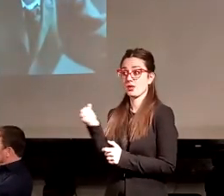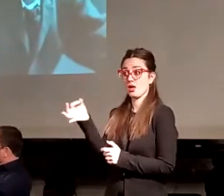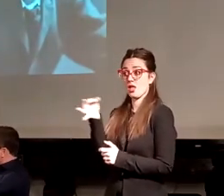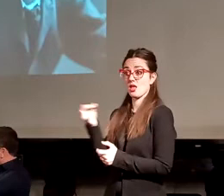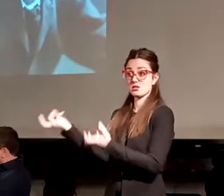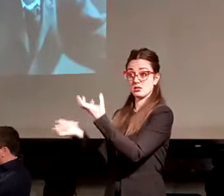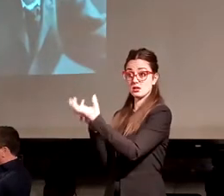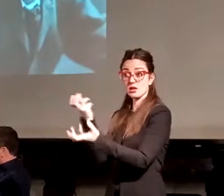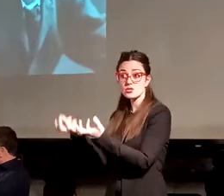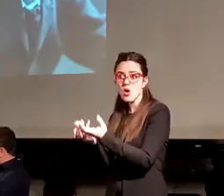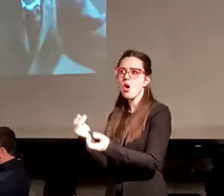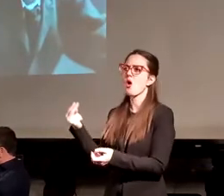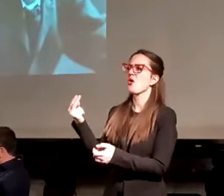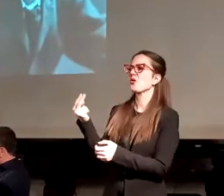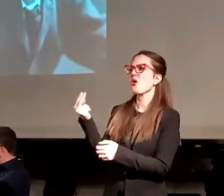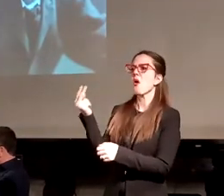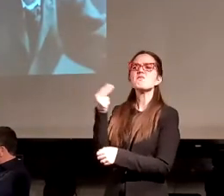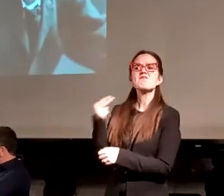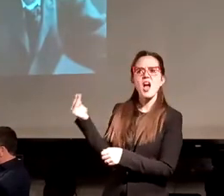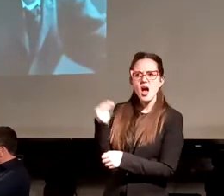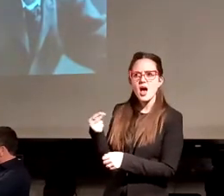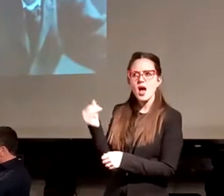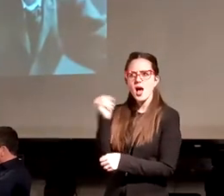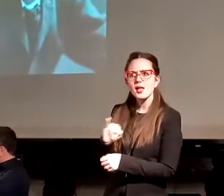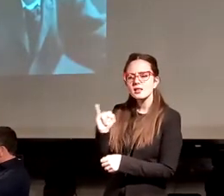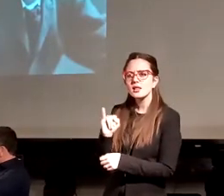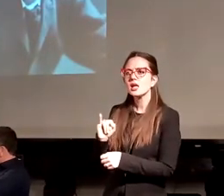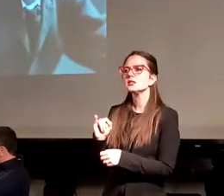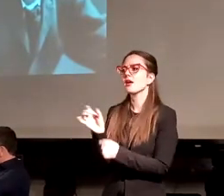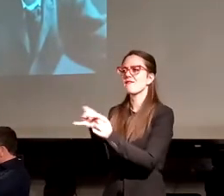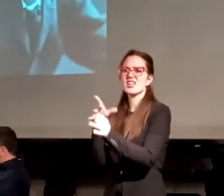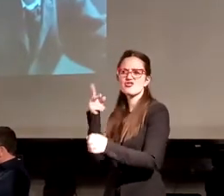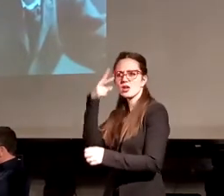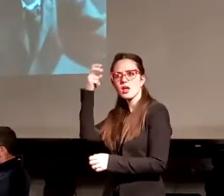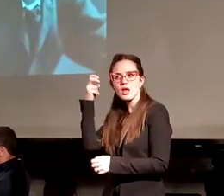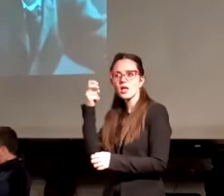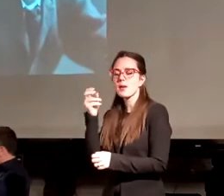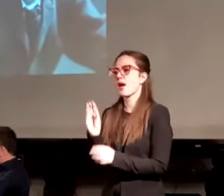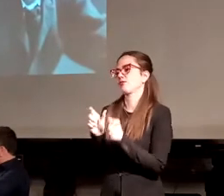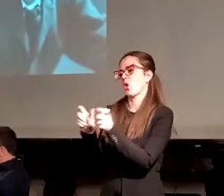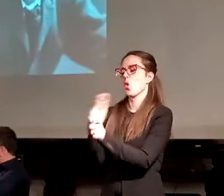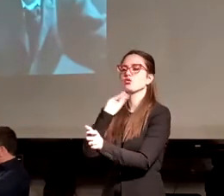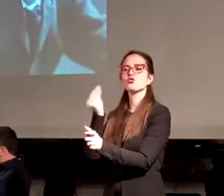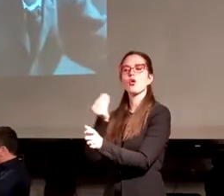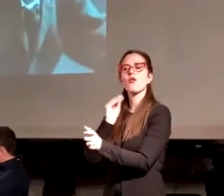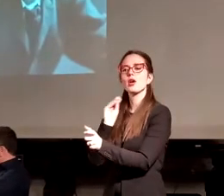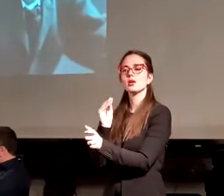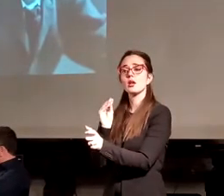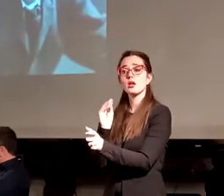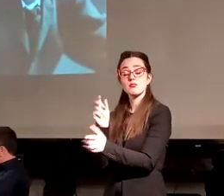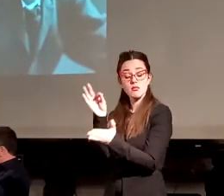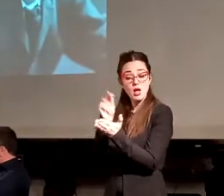the island e qualche altro libro la freccia nera cioè per ragazzi lo scrittura è stato veramente